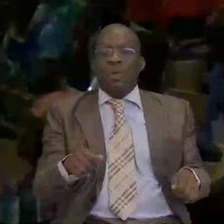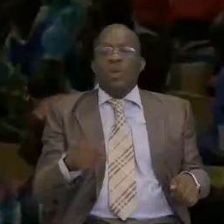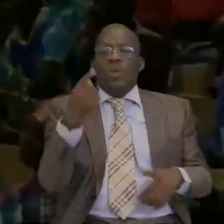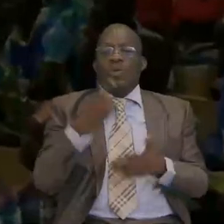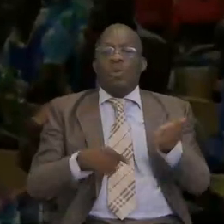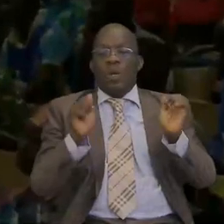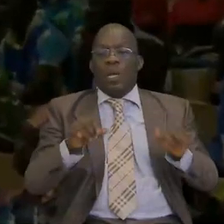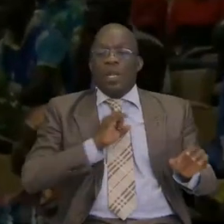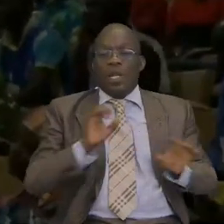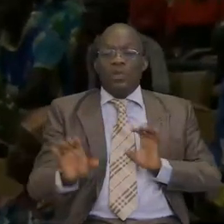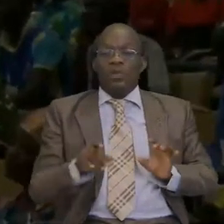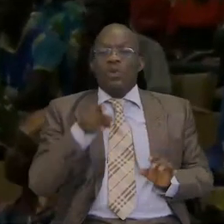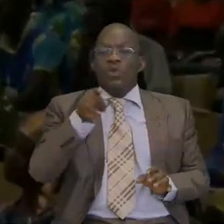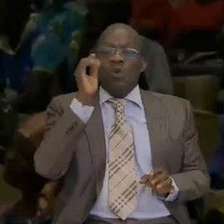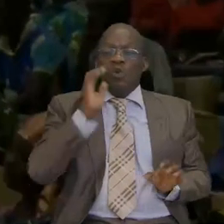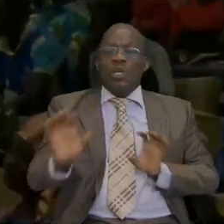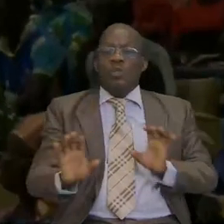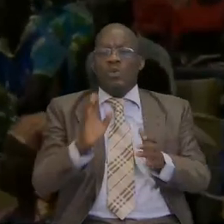chose.